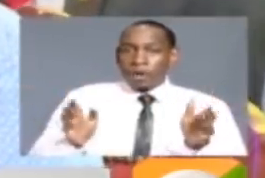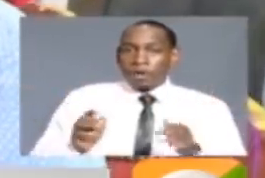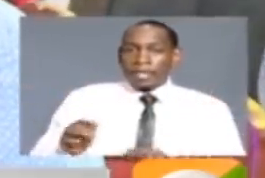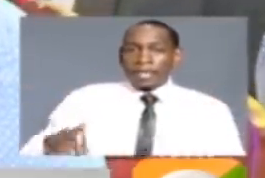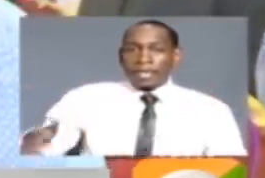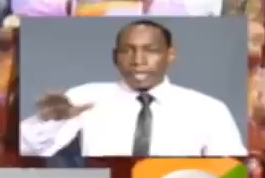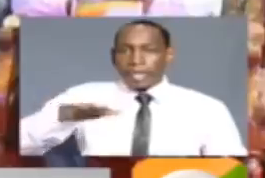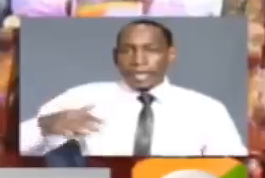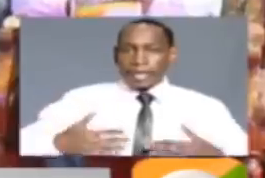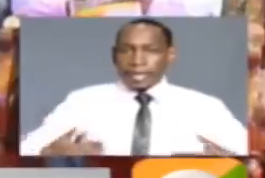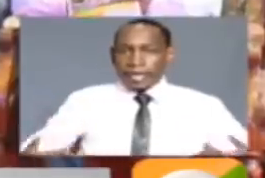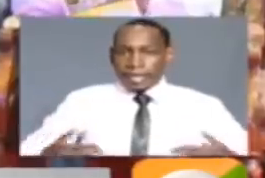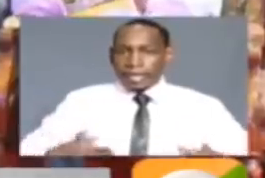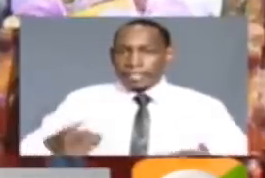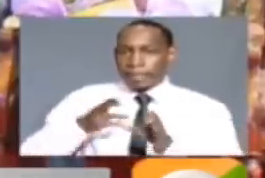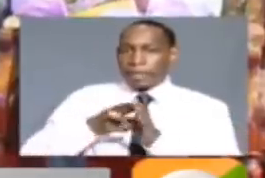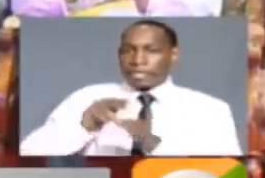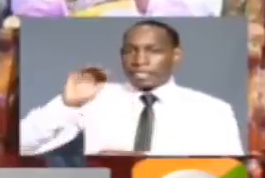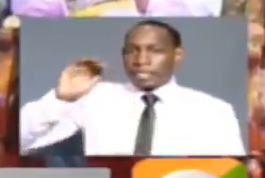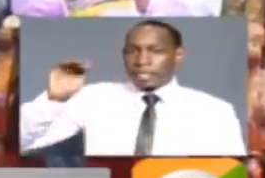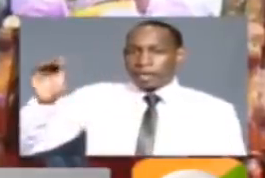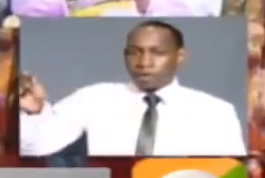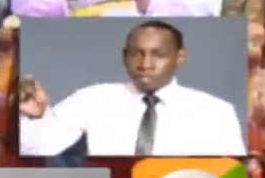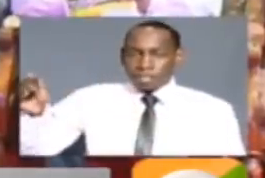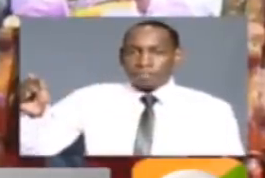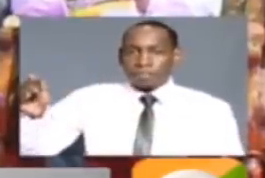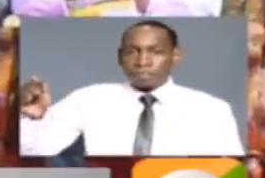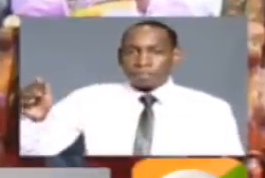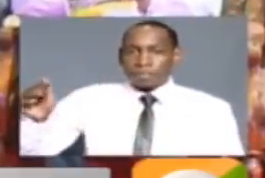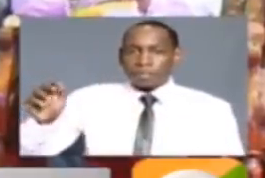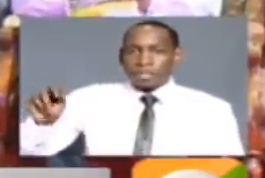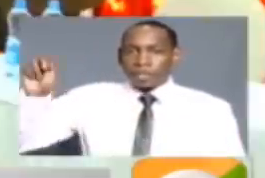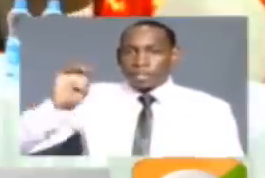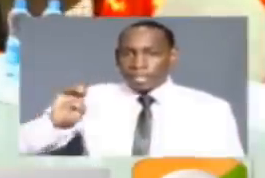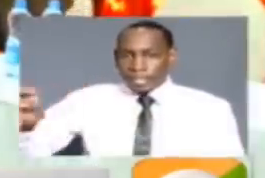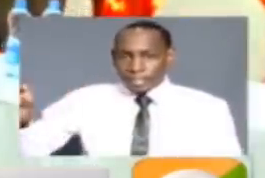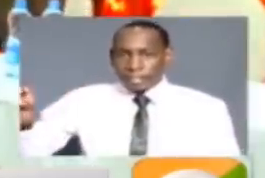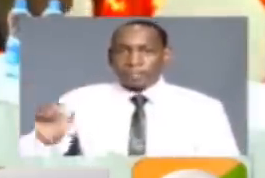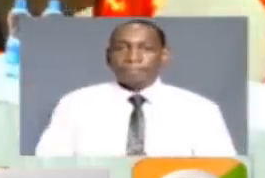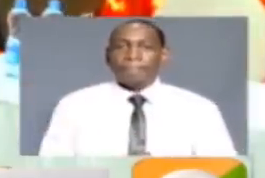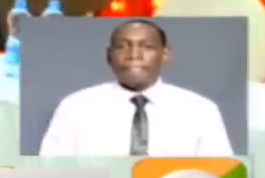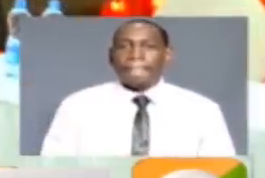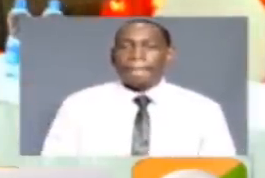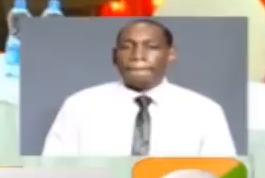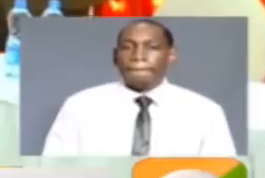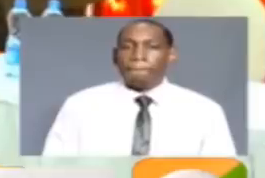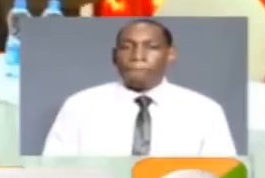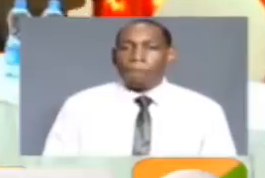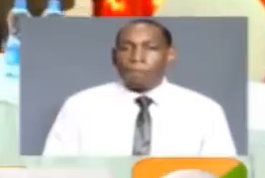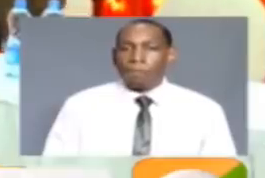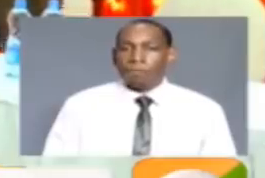Garissa kuhudhuria kongamano la kaunti zilizoko katika eneo la kaskazini mashariki.